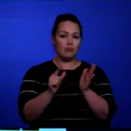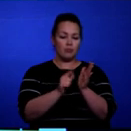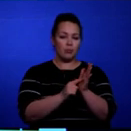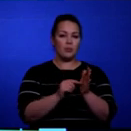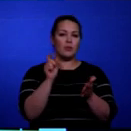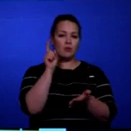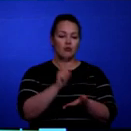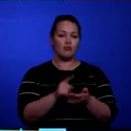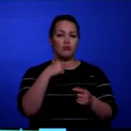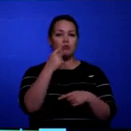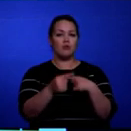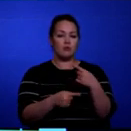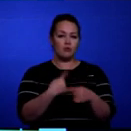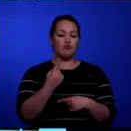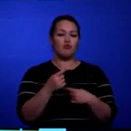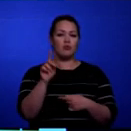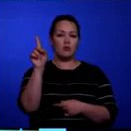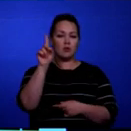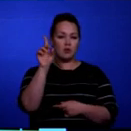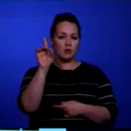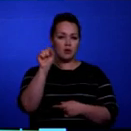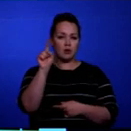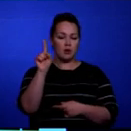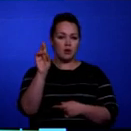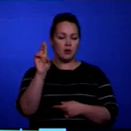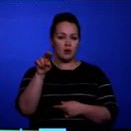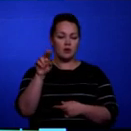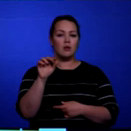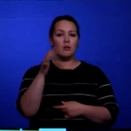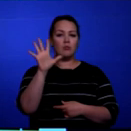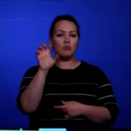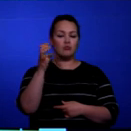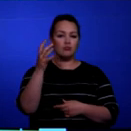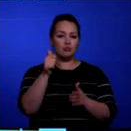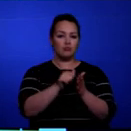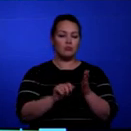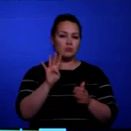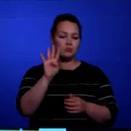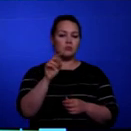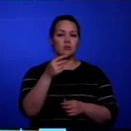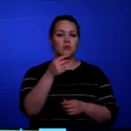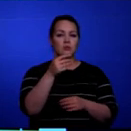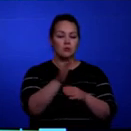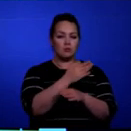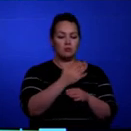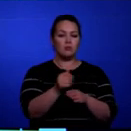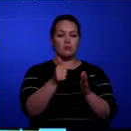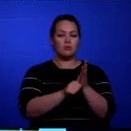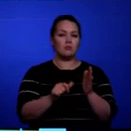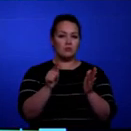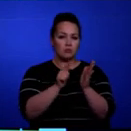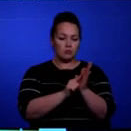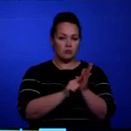взять следующий разряд 564 я делю на 67 заметьте в делимом пятьдесят